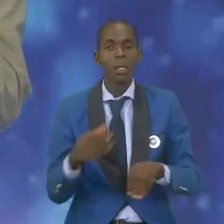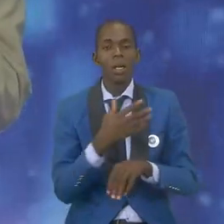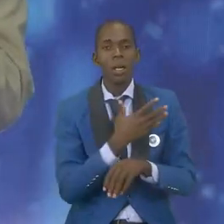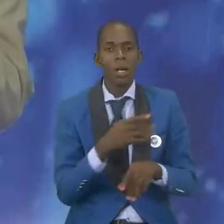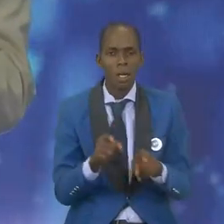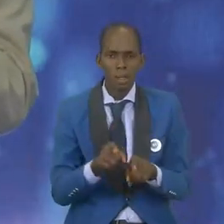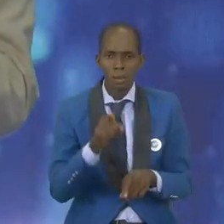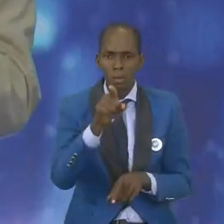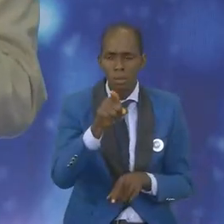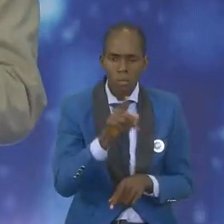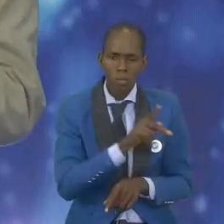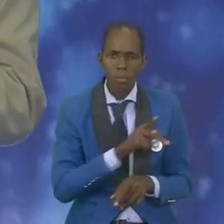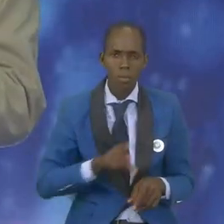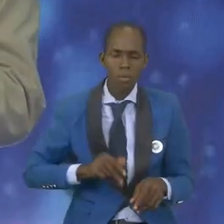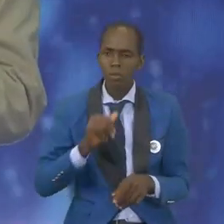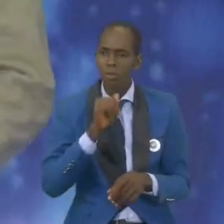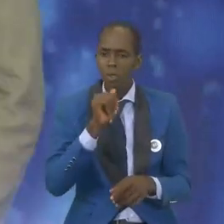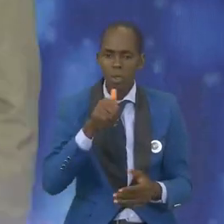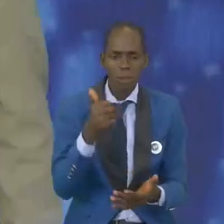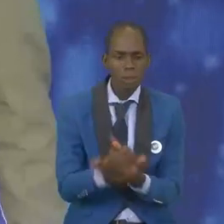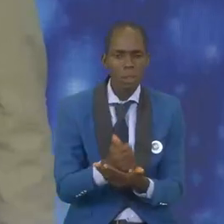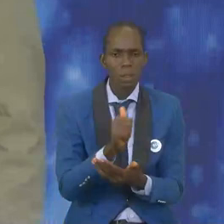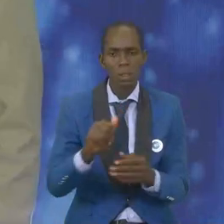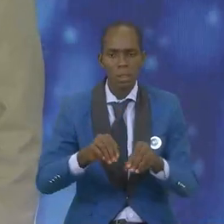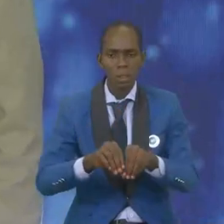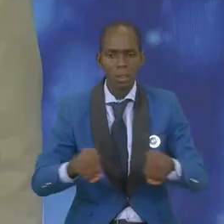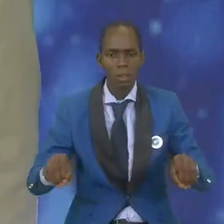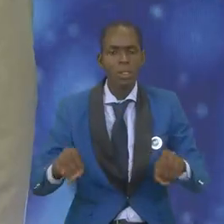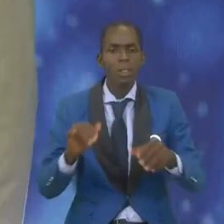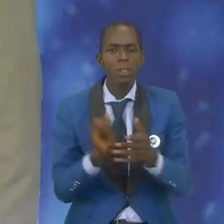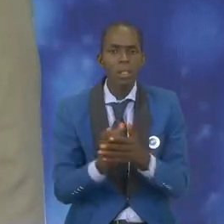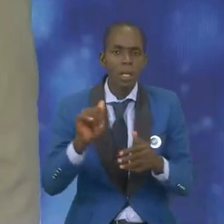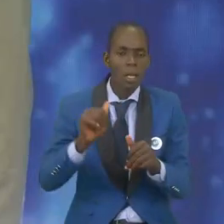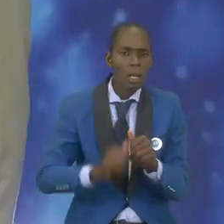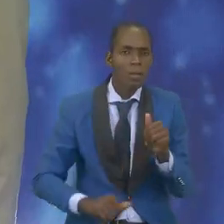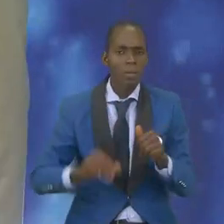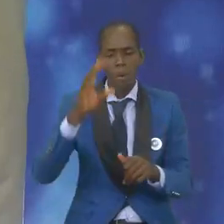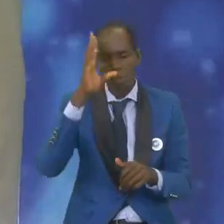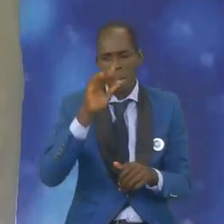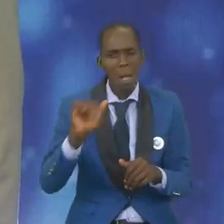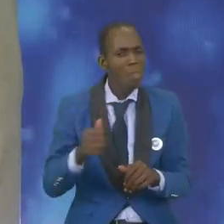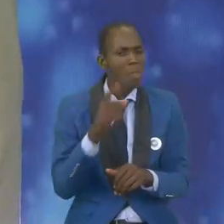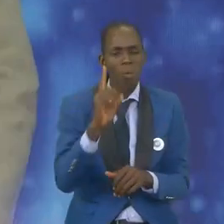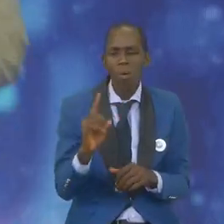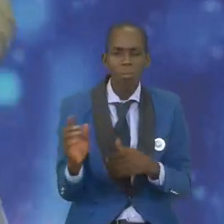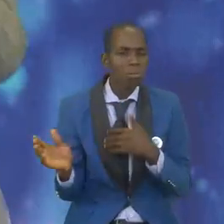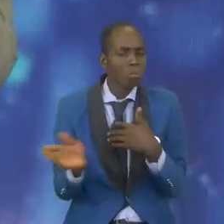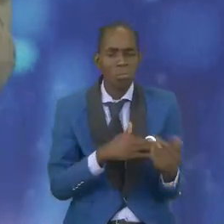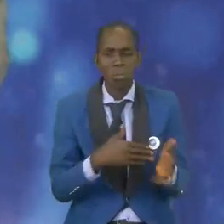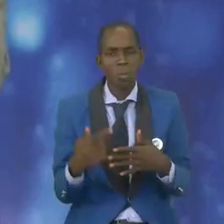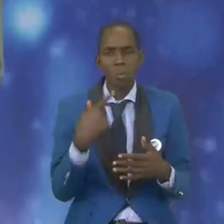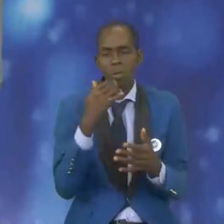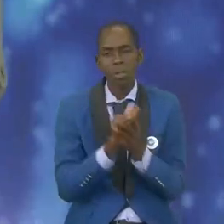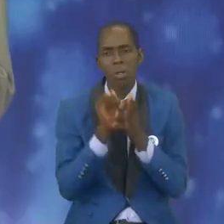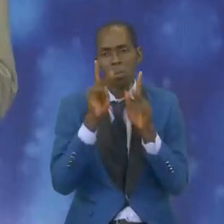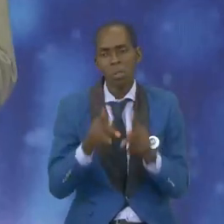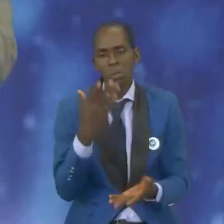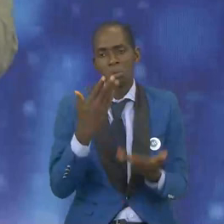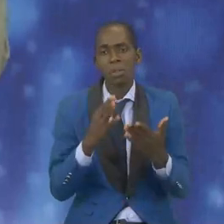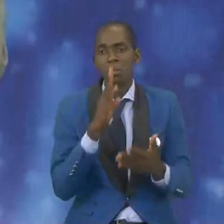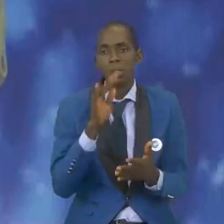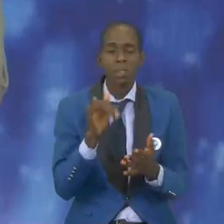sujet de la défense royale. N'as-tu pas écrit une défense portant que quiconque